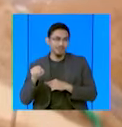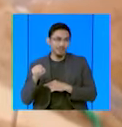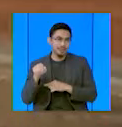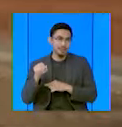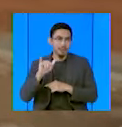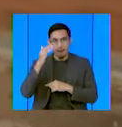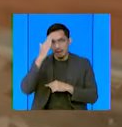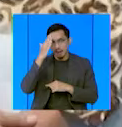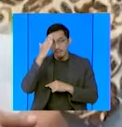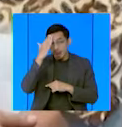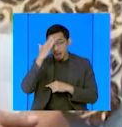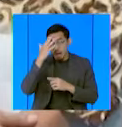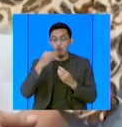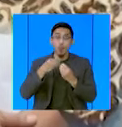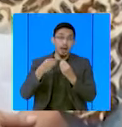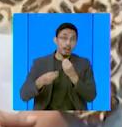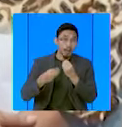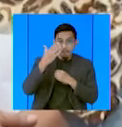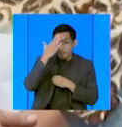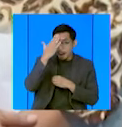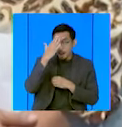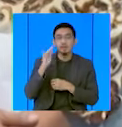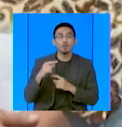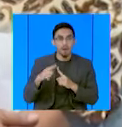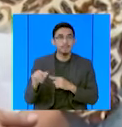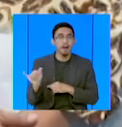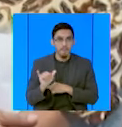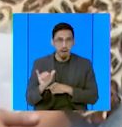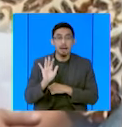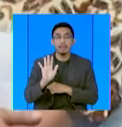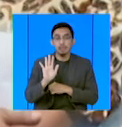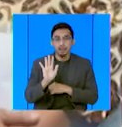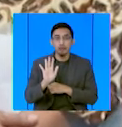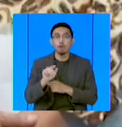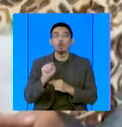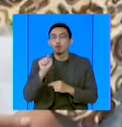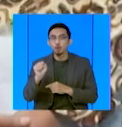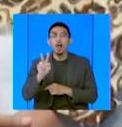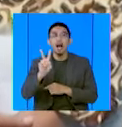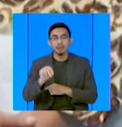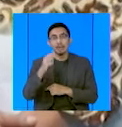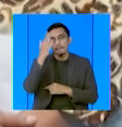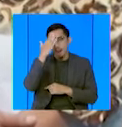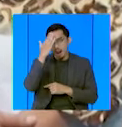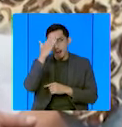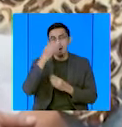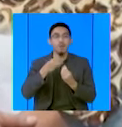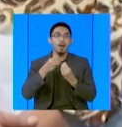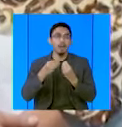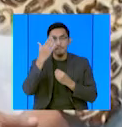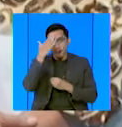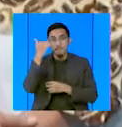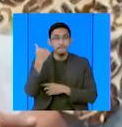kepala dan wakil kepala definitif sampai terbentuknya, sampai ditunjuknya lagi kepala dan wakil kepala definitif sesuai